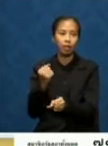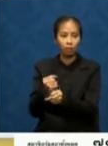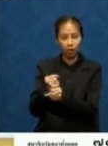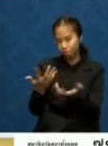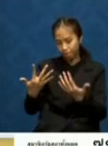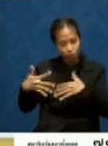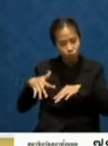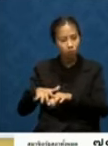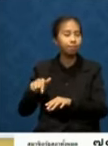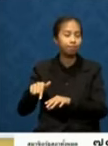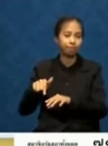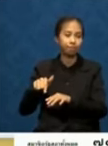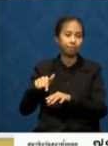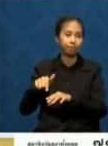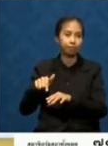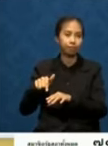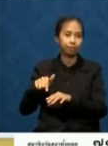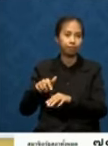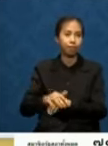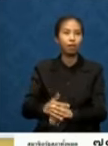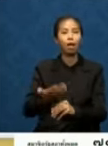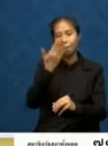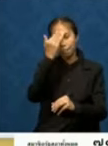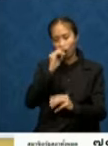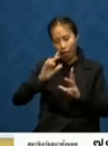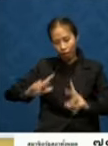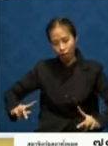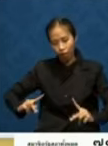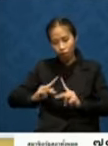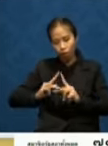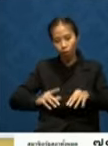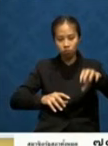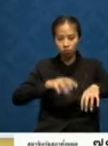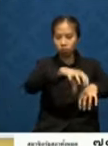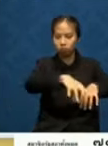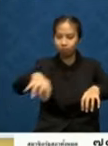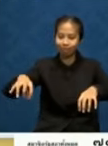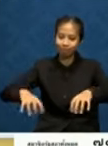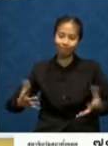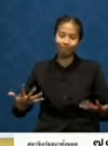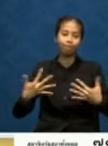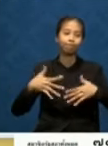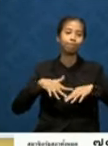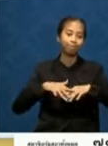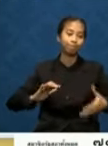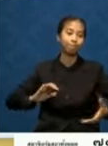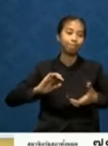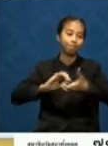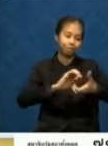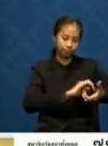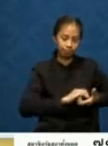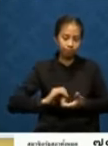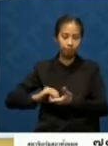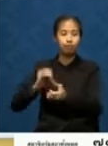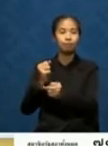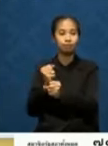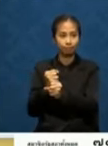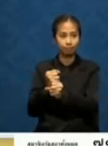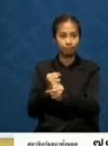ในของกระทรวงทบวงกรมกรมในประเทศไทยก็เป็นเรื่องที่ขออนุญาตฝ